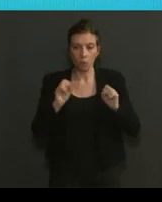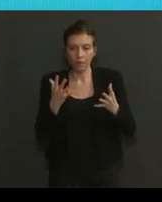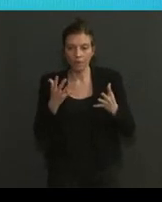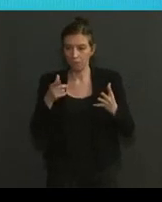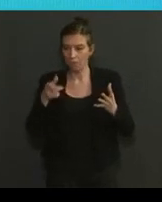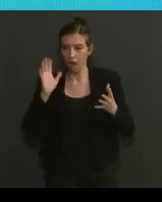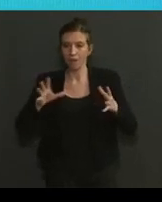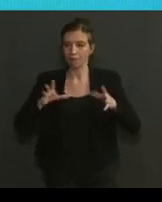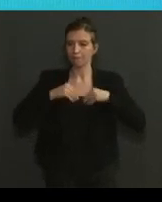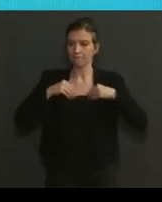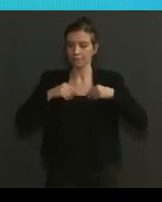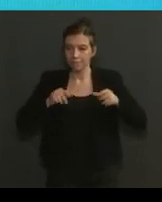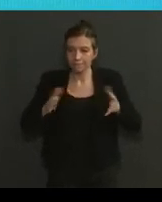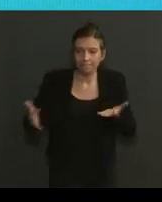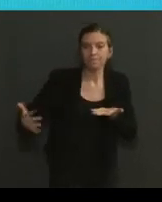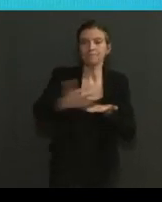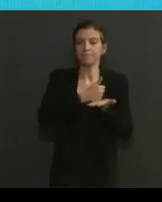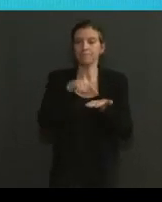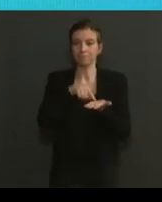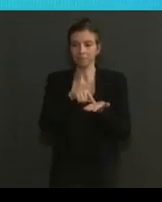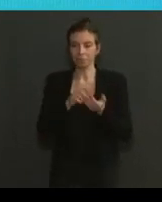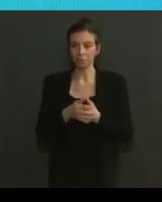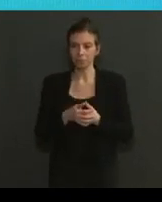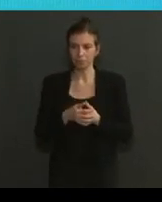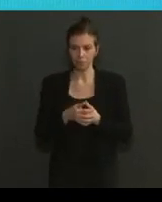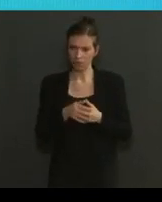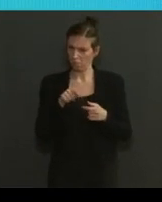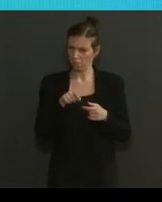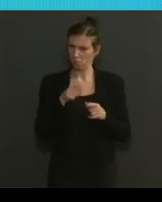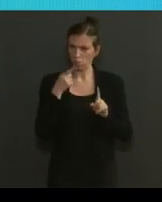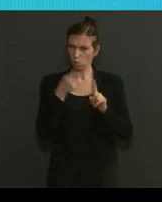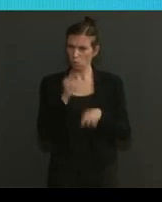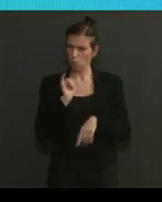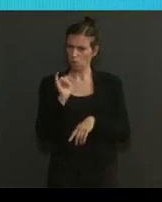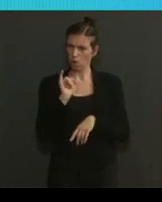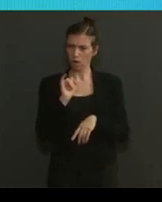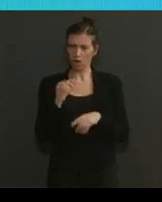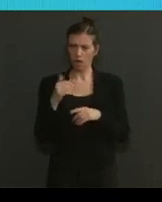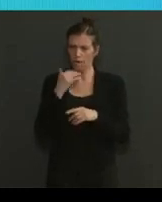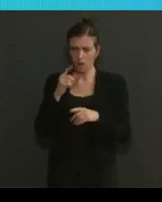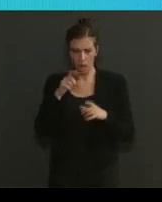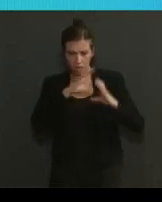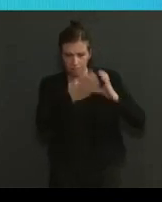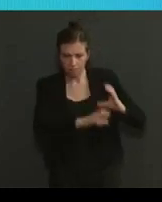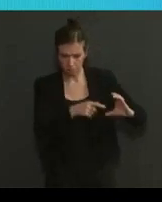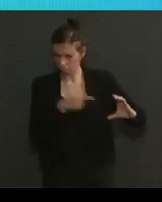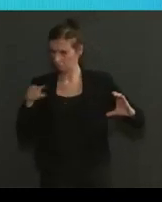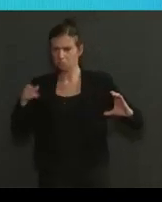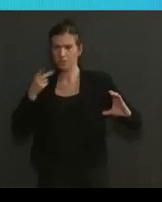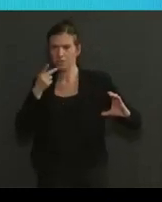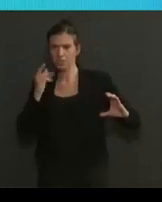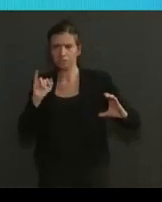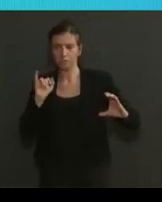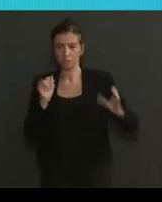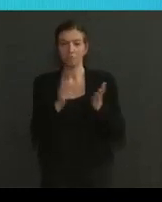dat afvalwater analyseren? Wel, zoals u weet wordt het virus ook uitgescheiden in de ontlasting en kan op